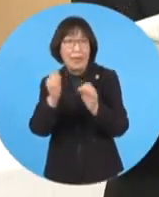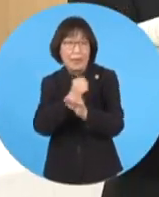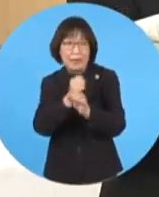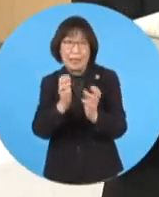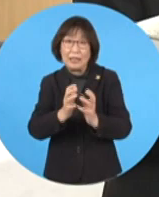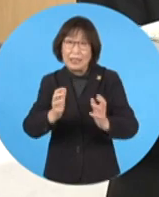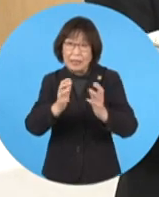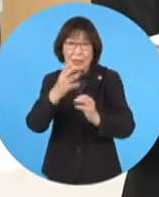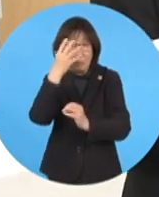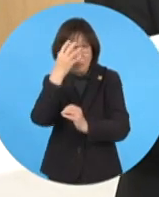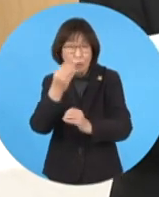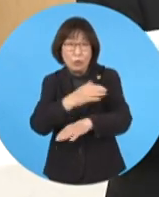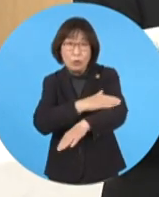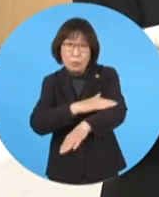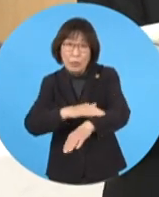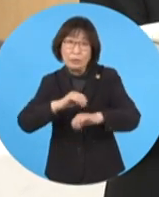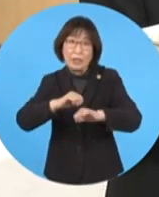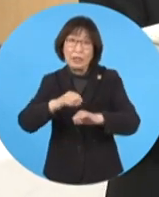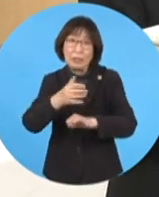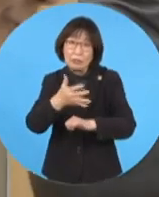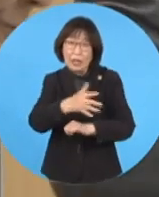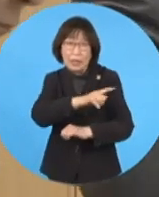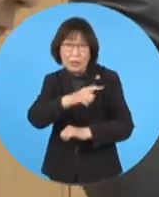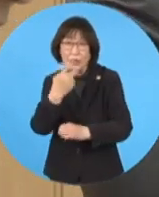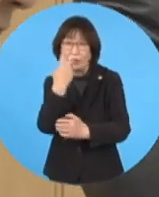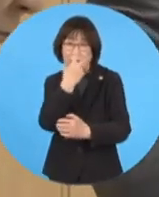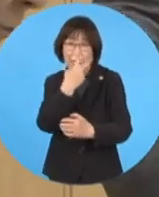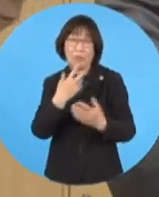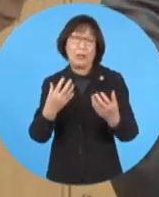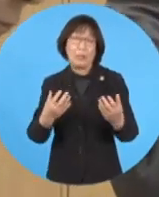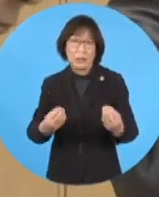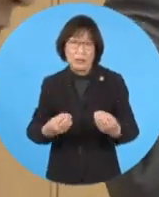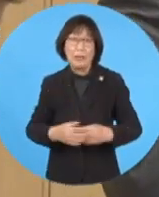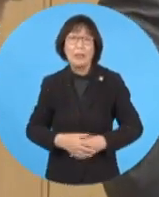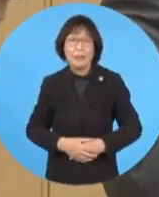せているかなどについて審査を行いました。